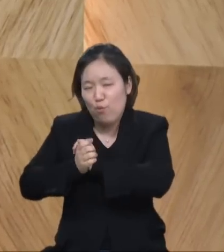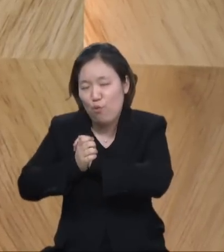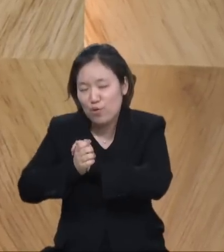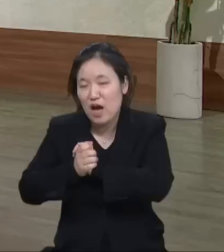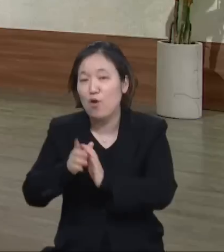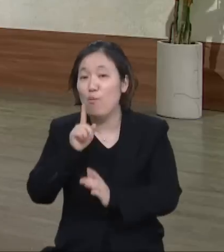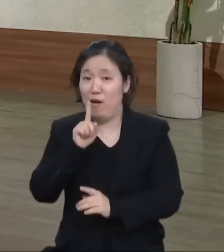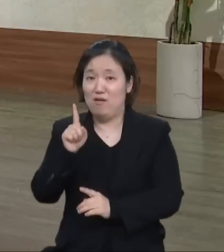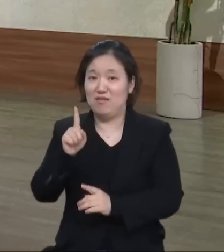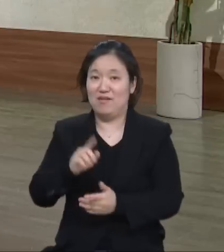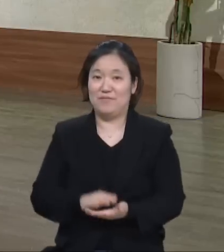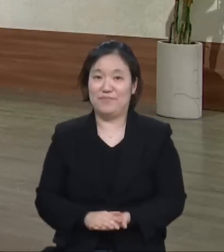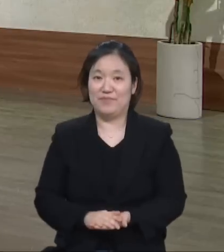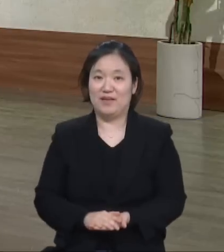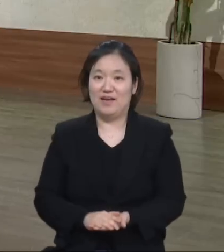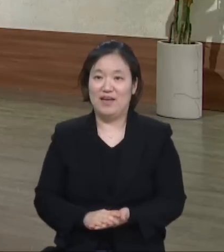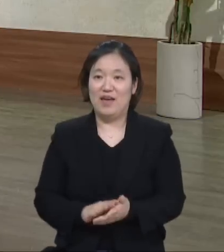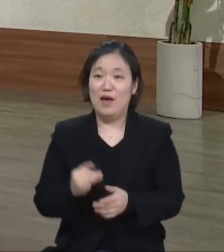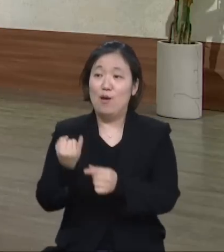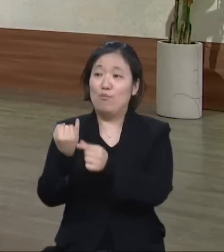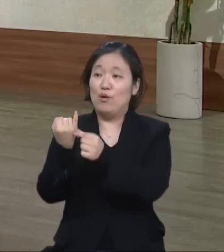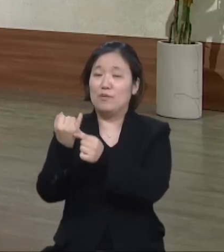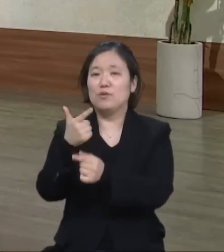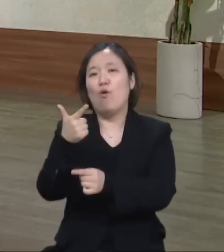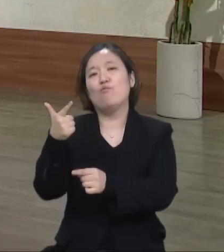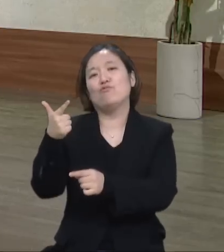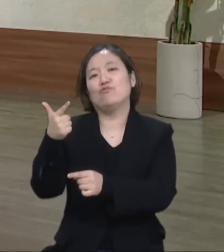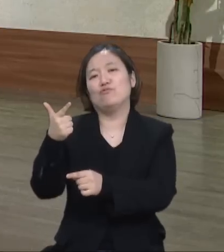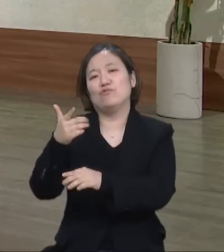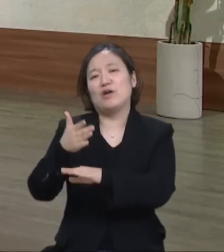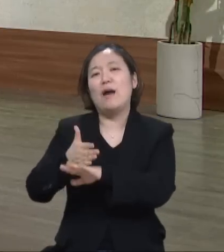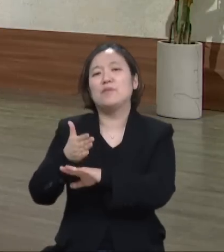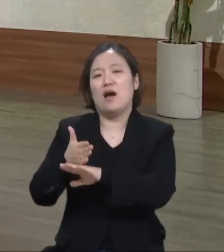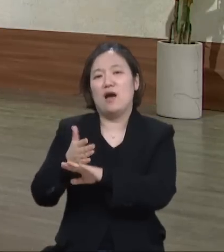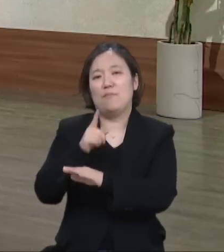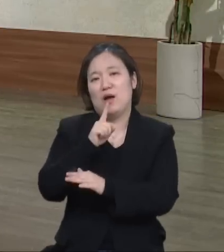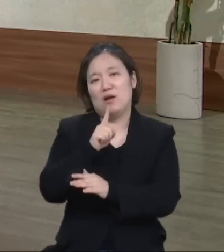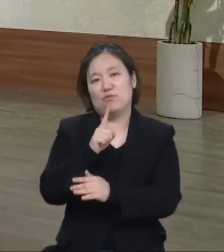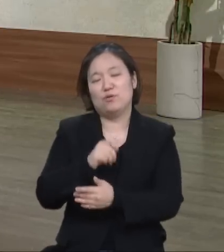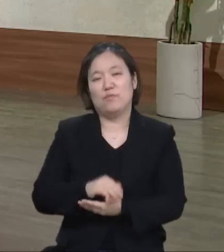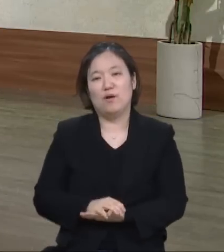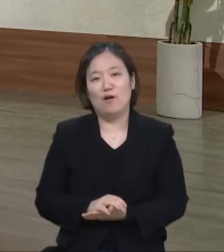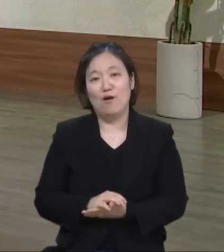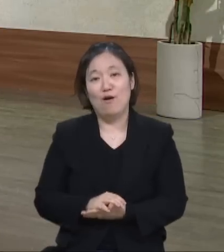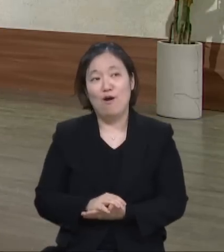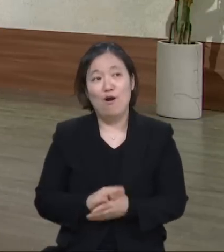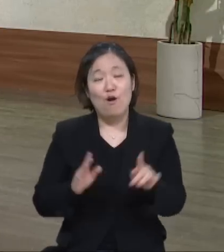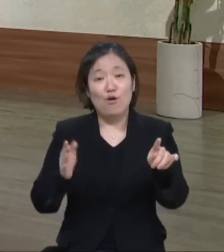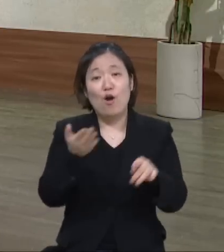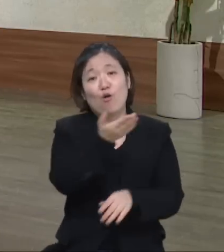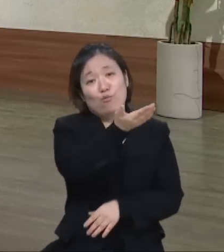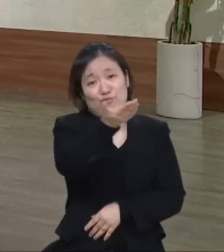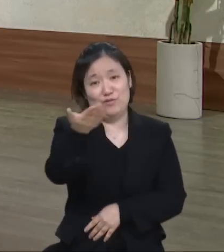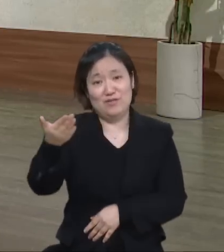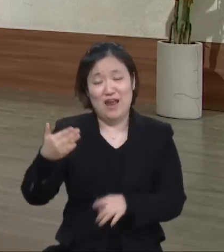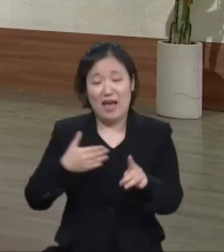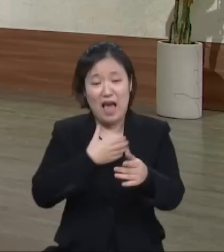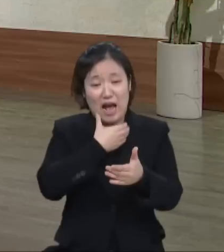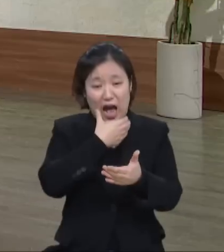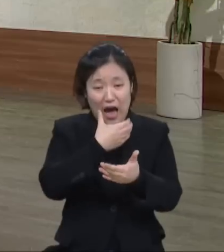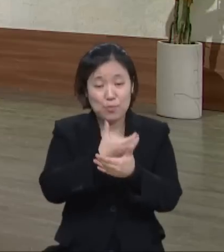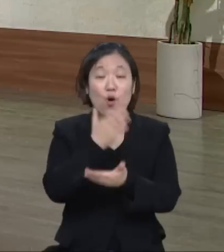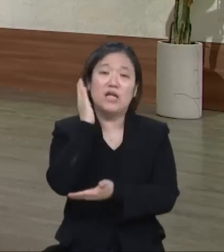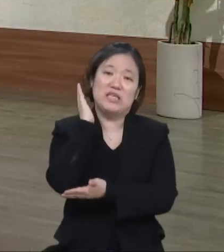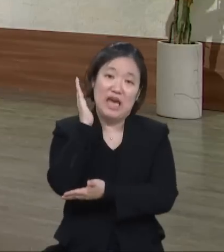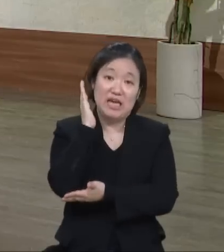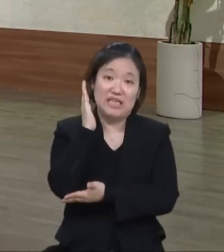내가 보살님께 너무 감사드리다고 우리 소나무 우리 불자분들에게 정말 감동을 줄